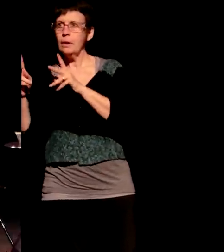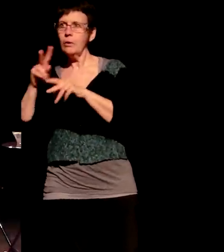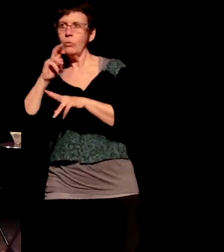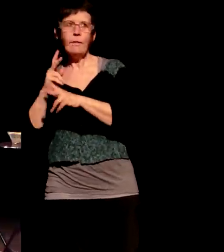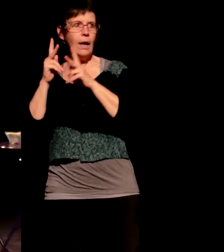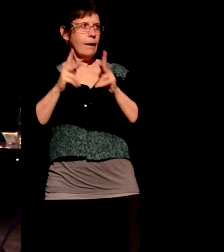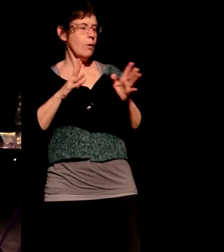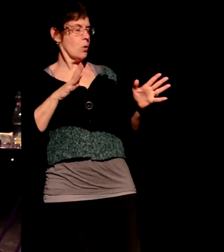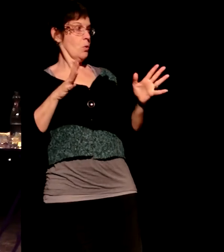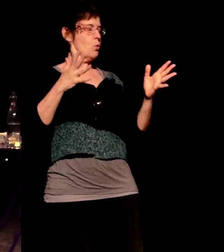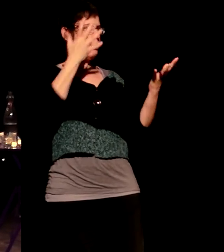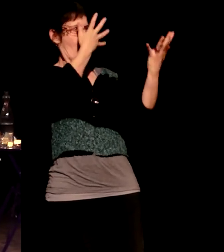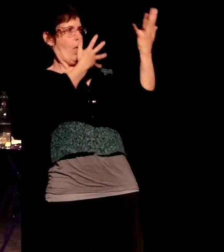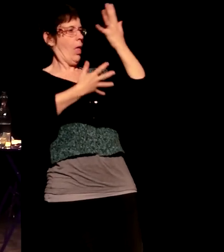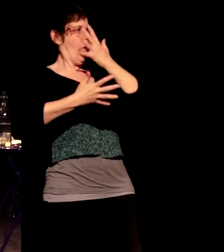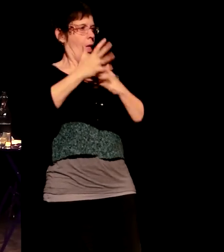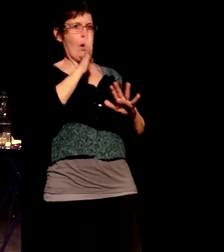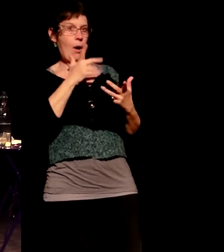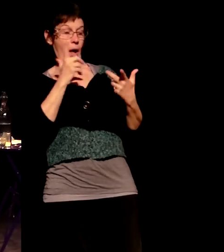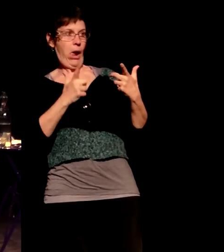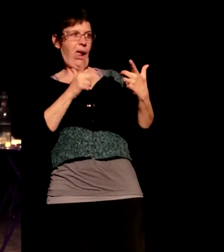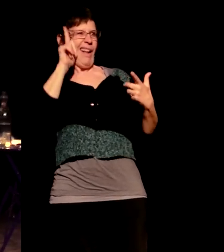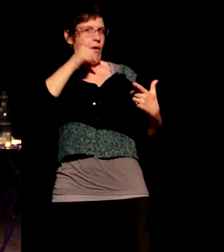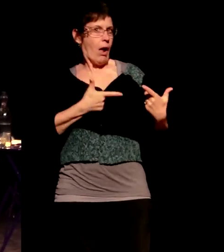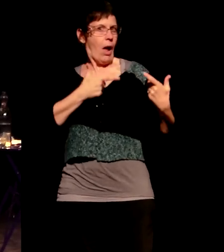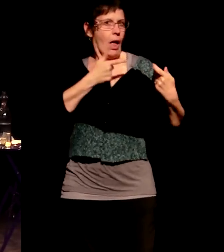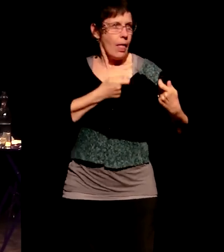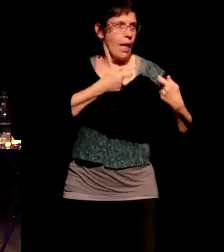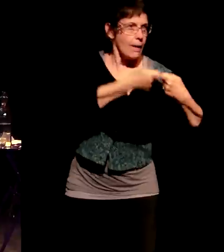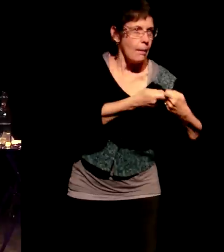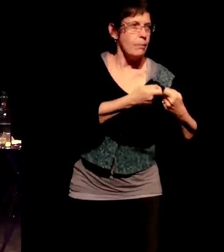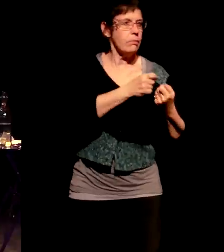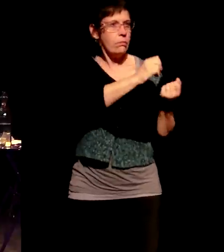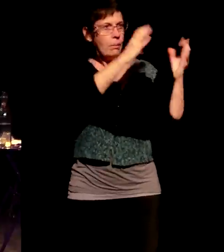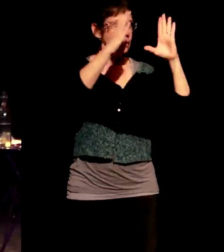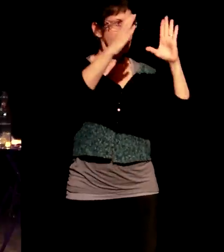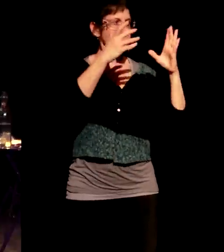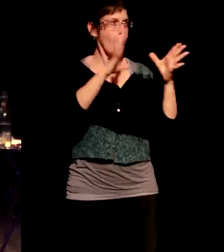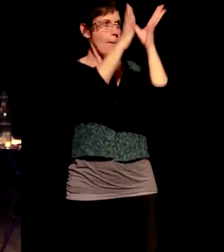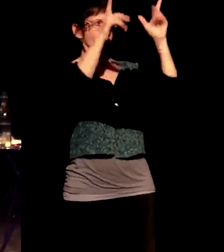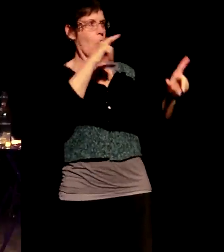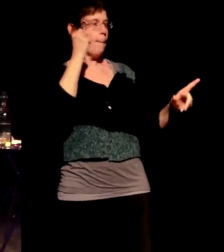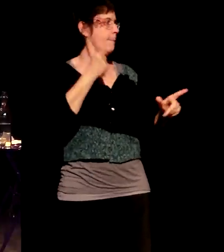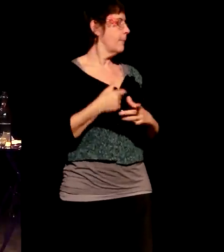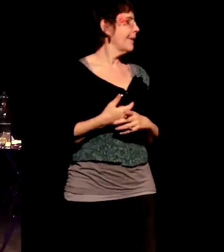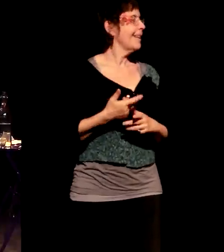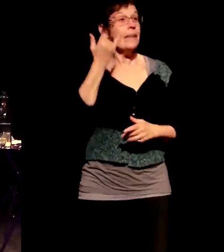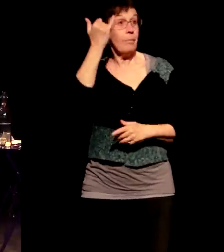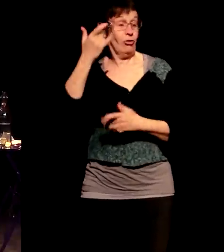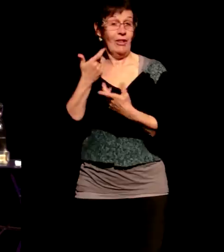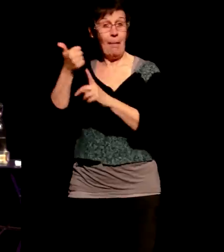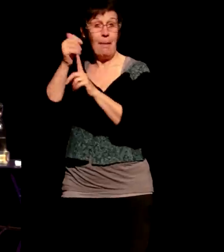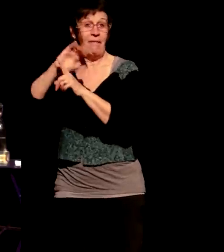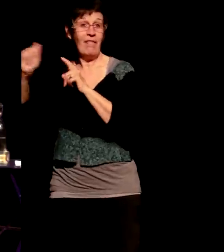ou en tout cas adapter. Voilà. Et donc on parlait de ses identités, comment elles se croisent. En plus, chez elle, vous imaginez, elle faisait des monstres en papier mâché,